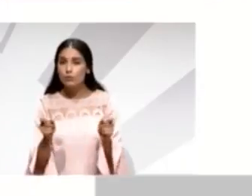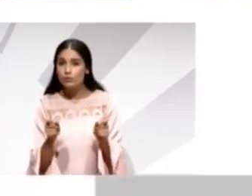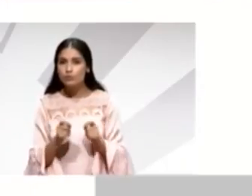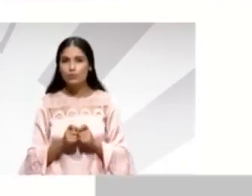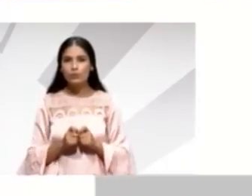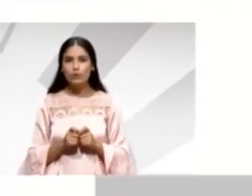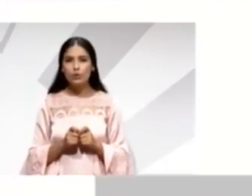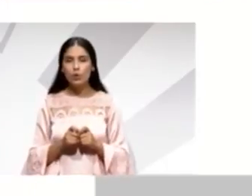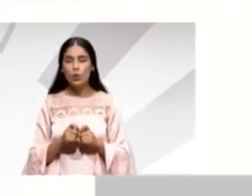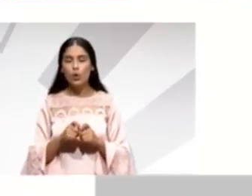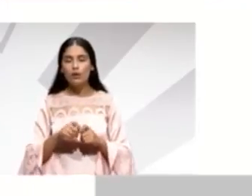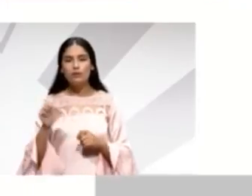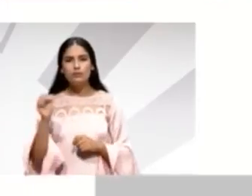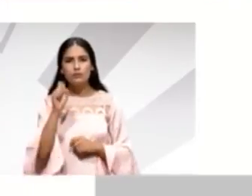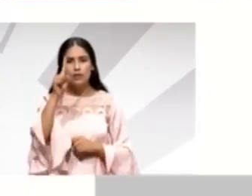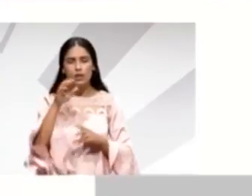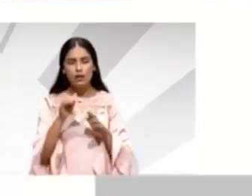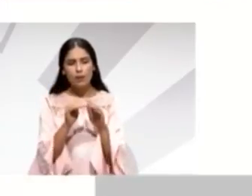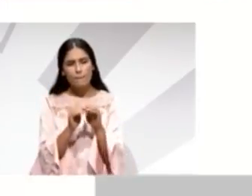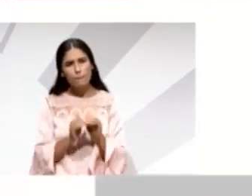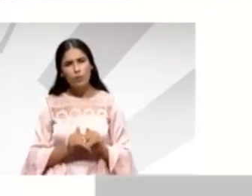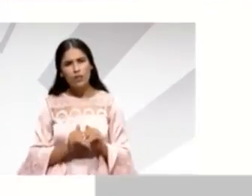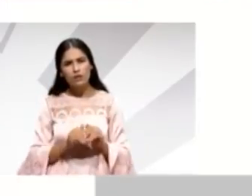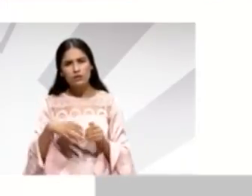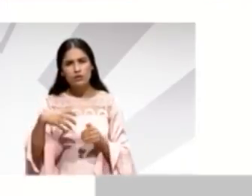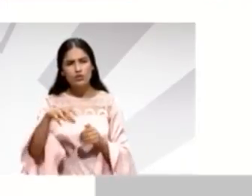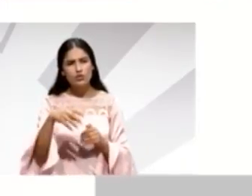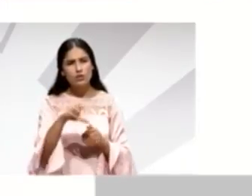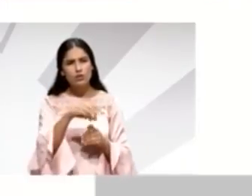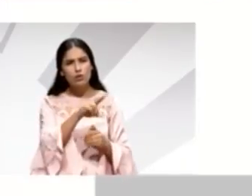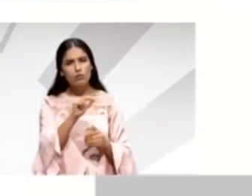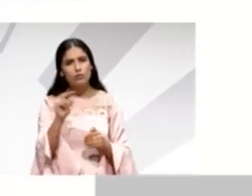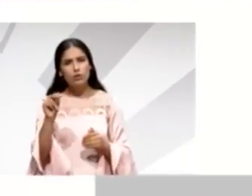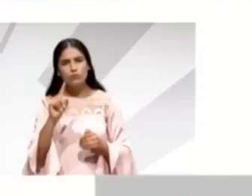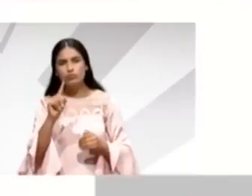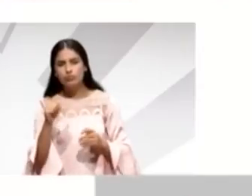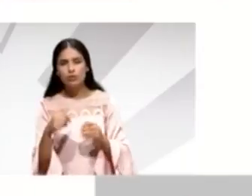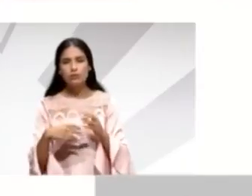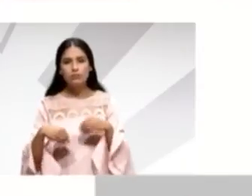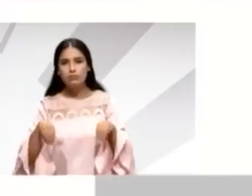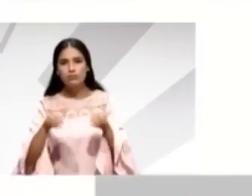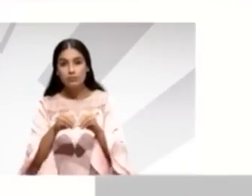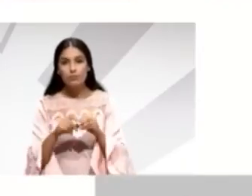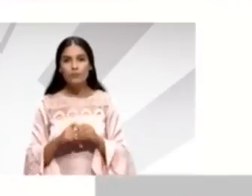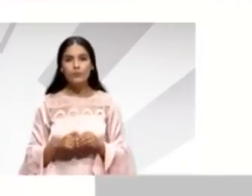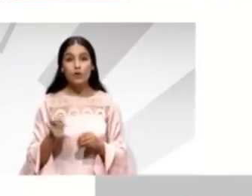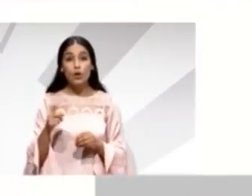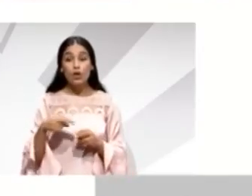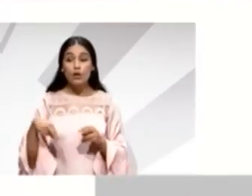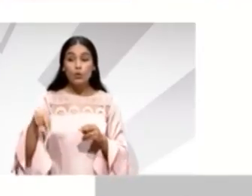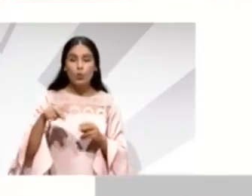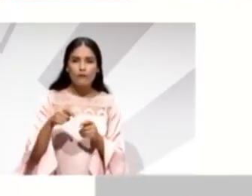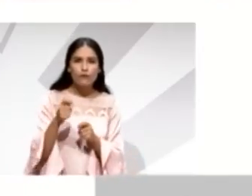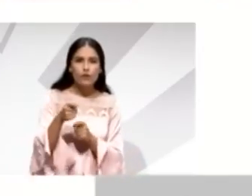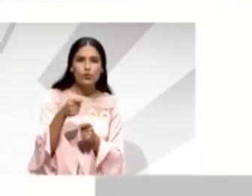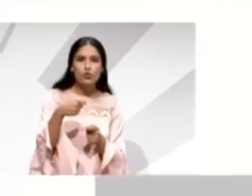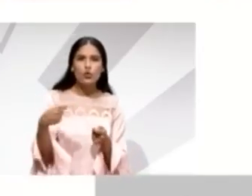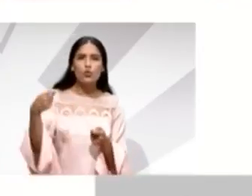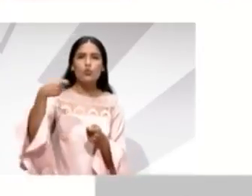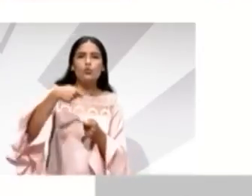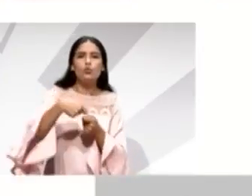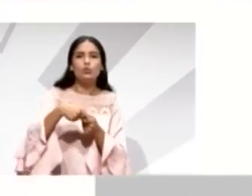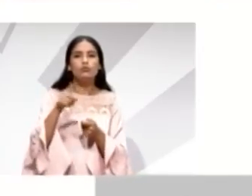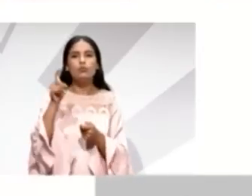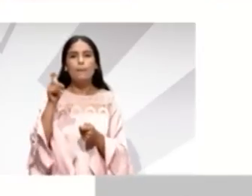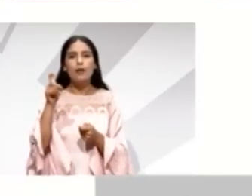اه اه اريافها عن اه عنها توفير الماء الصالح للشراب لل مناطق ريفيه مثل بقيه